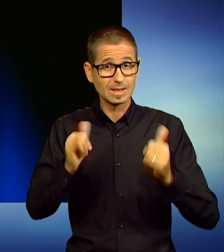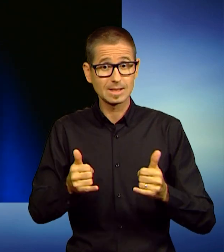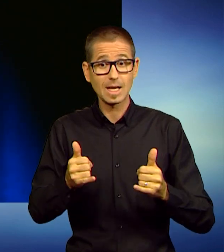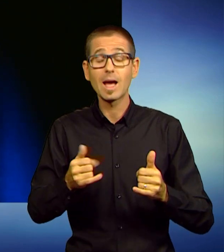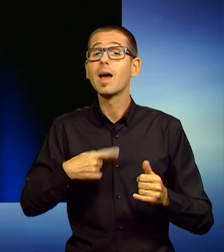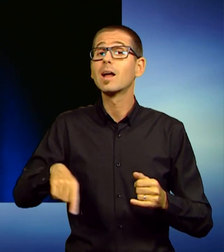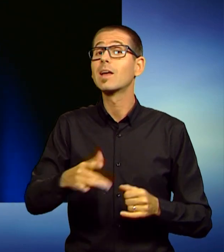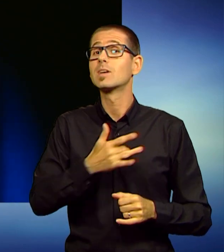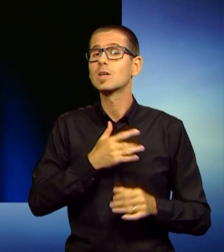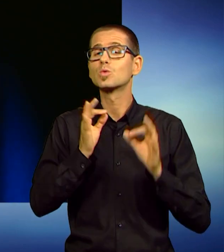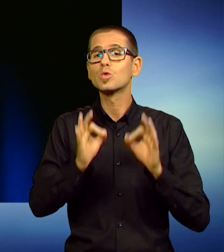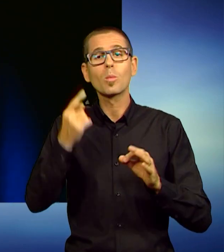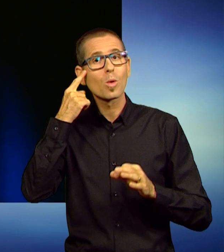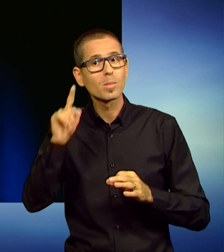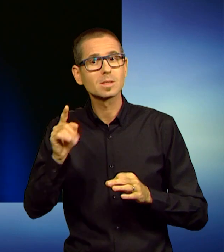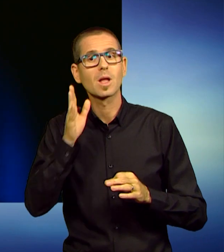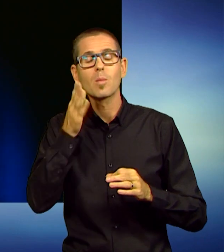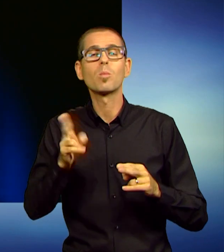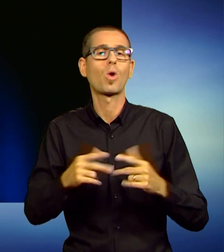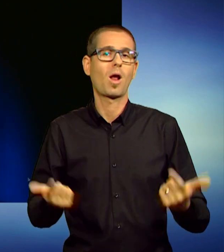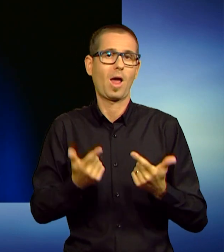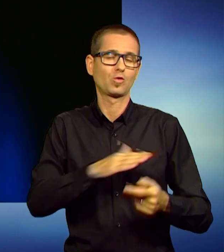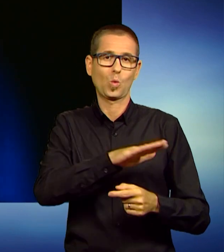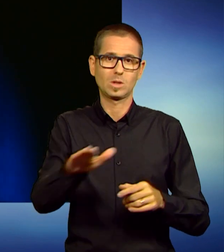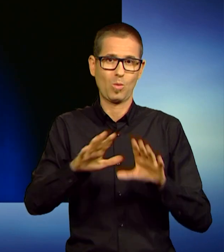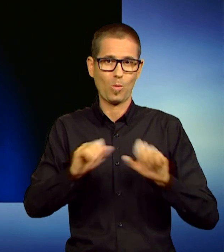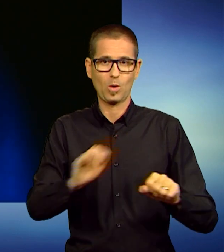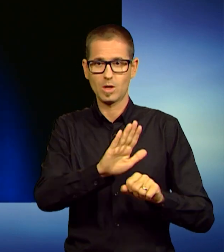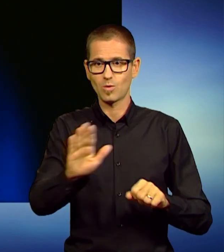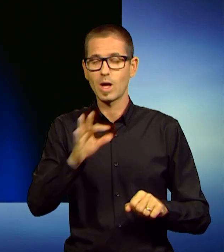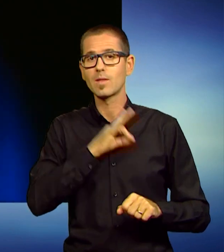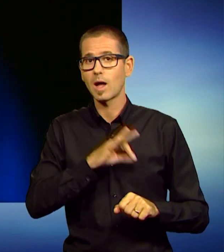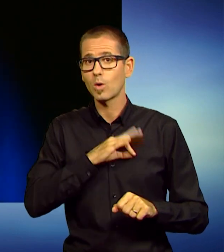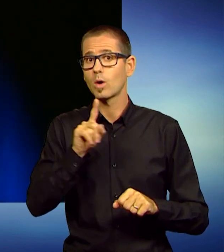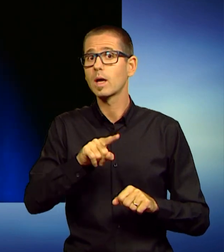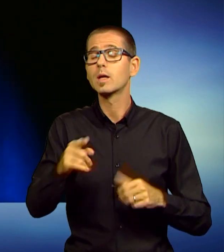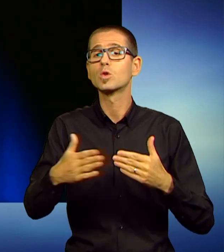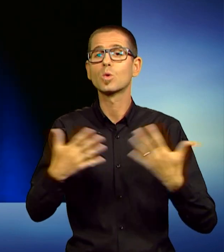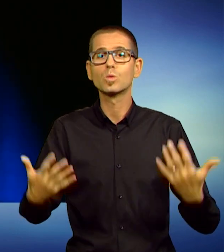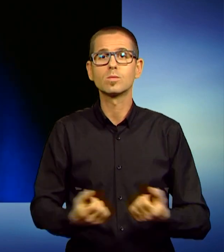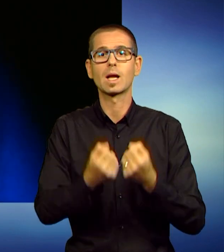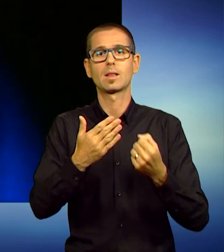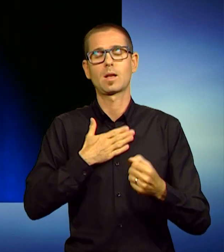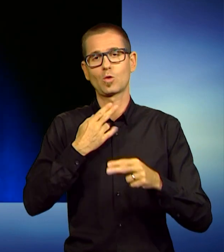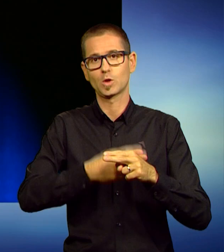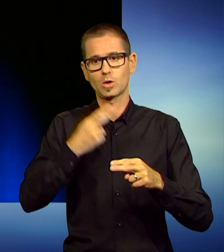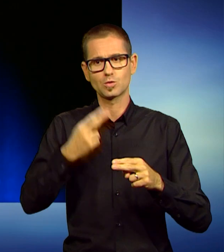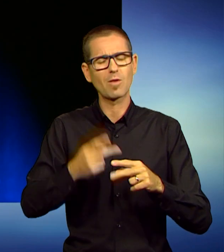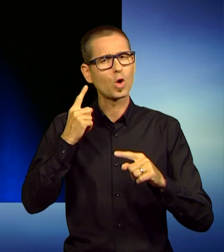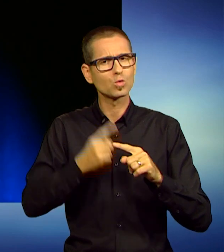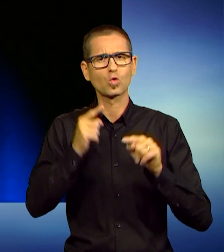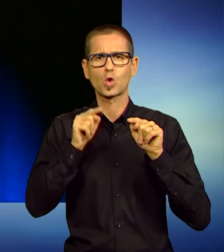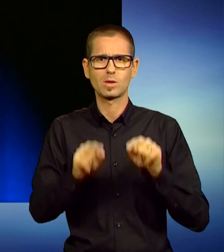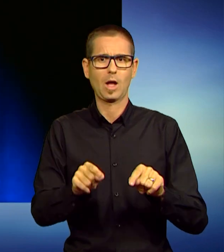dobro mislimo, lažje nam bo vsem opravljati svoje naloge in soustvarjati našo državo, točno